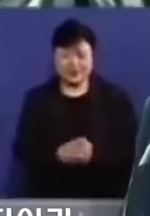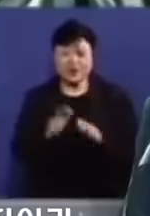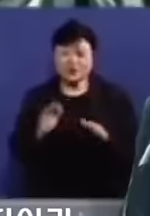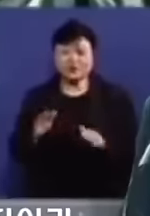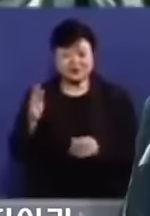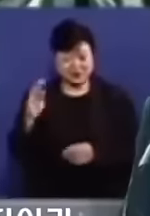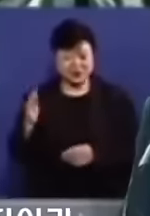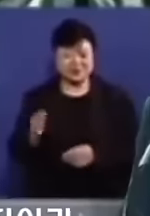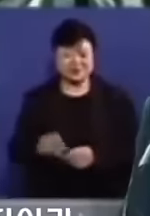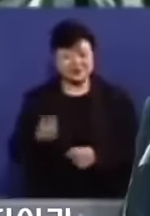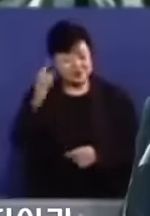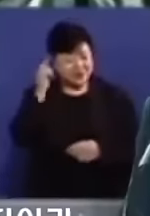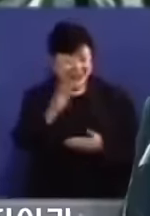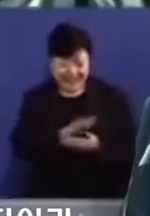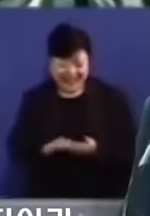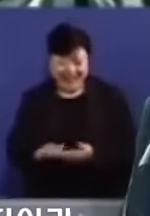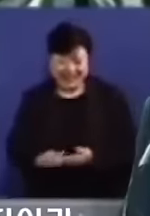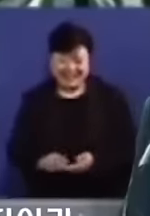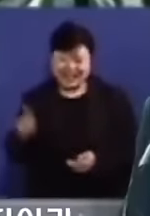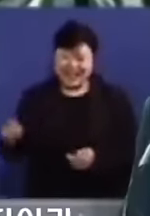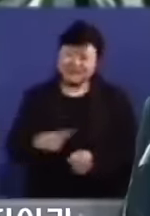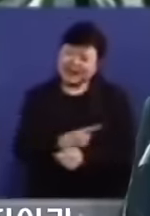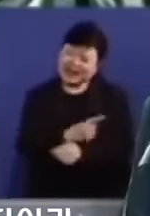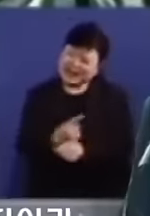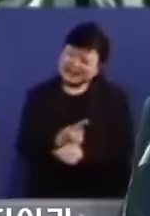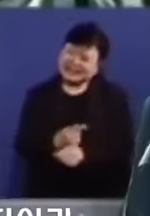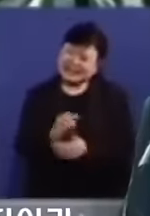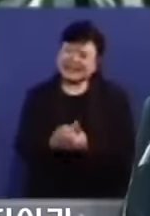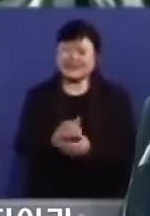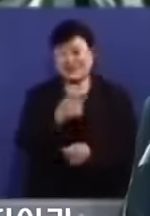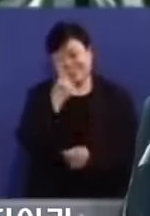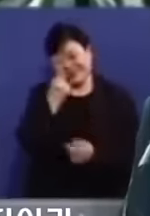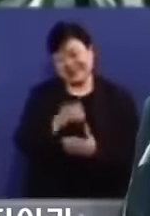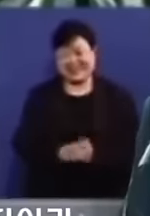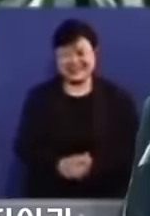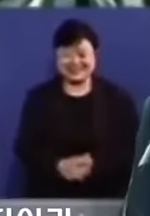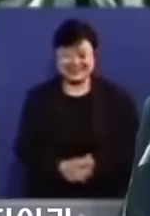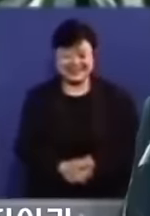사이는 평안하니까 하루에 1시간도 기도하기가 힘들어요.